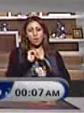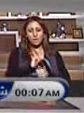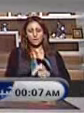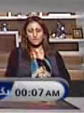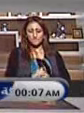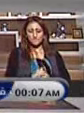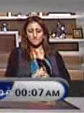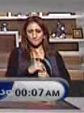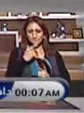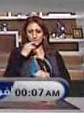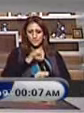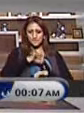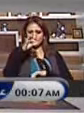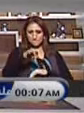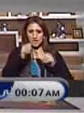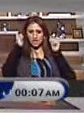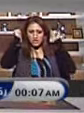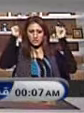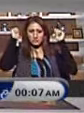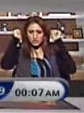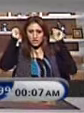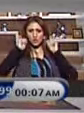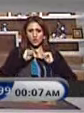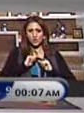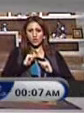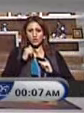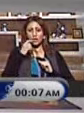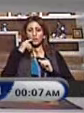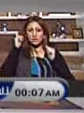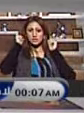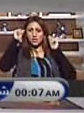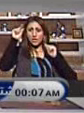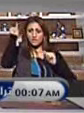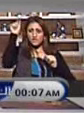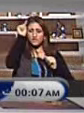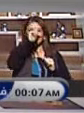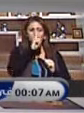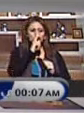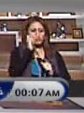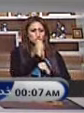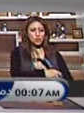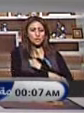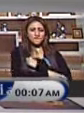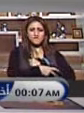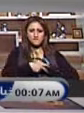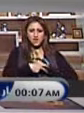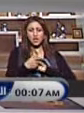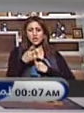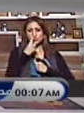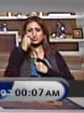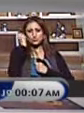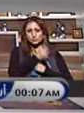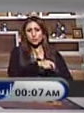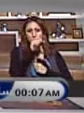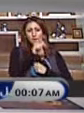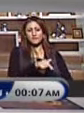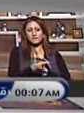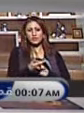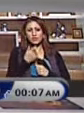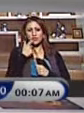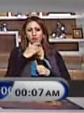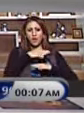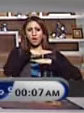بعد الثوره ان ما فيش في العالم ثوره مؤدبه وان لما يكون في ظلم للفقراء ويكون في 40% من المصريين تحت خط